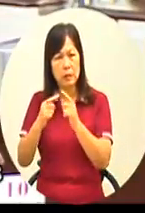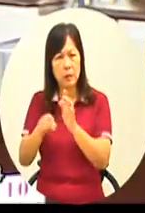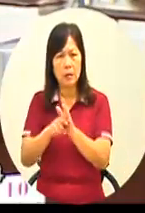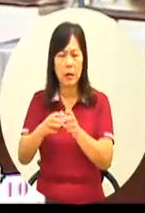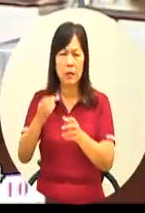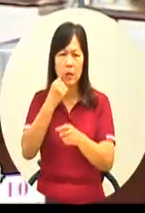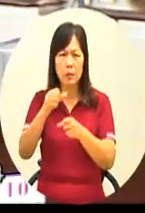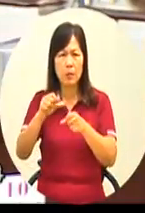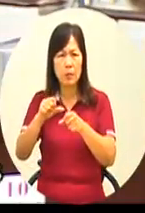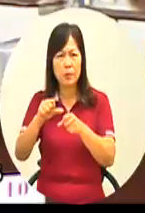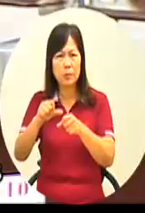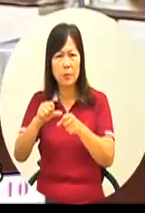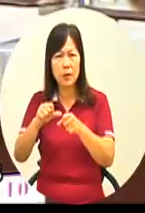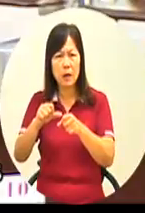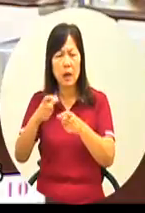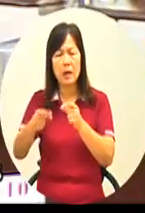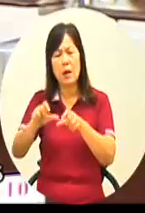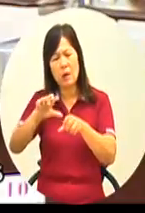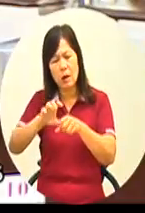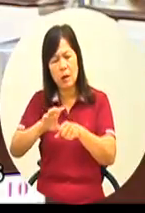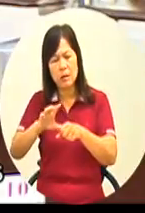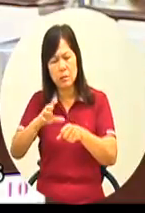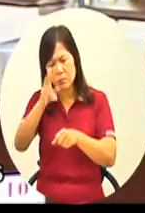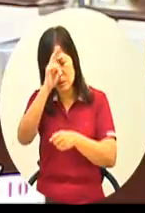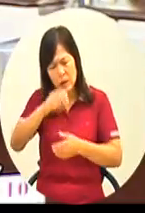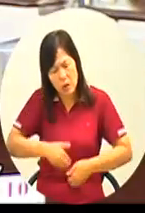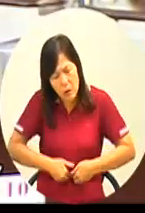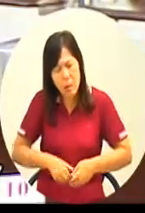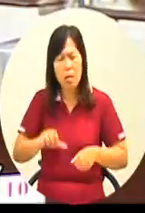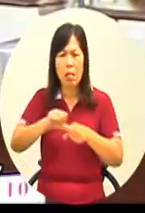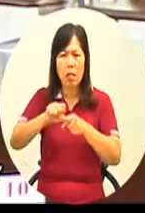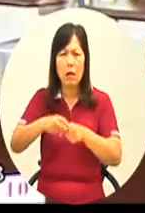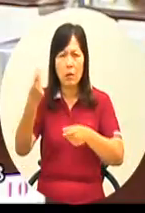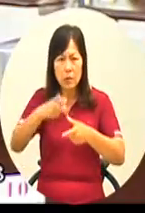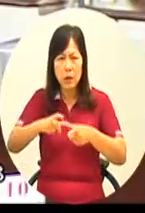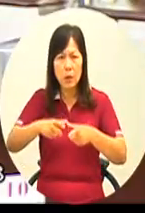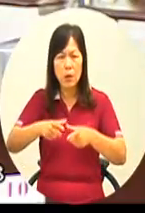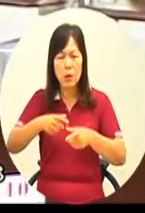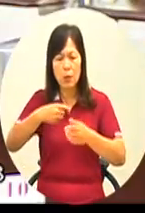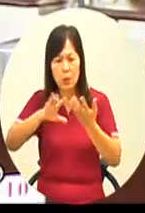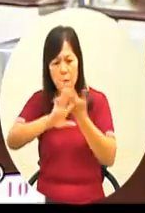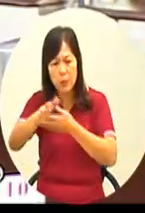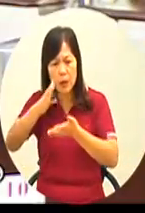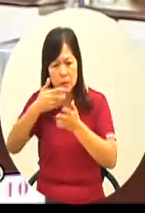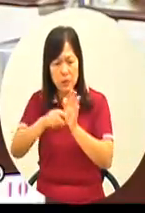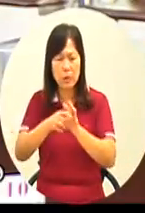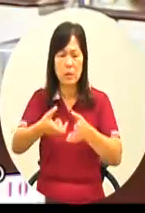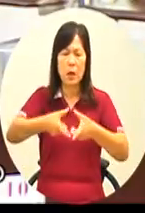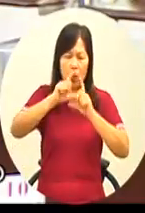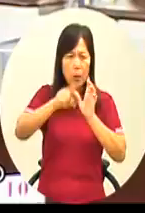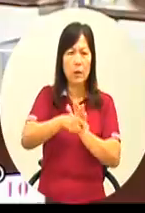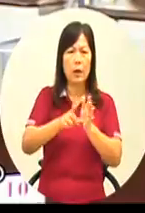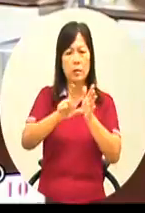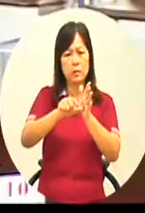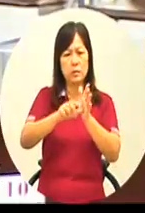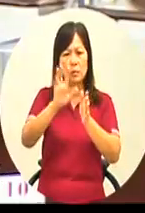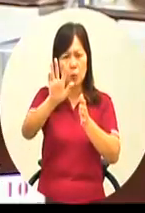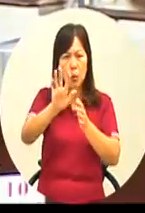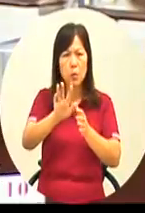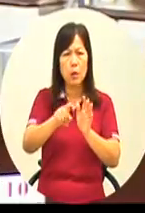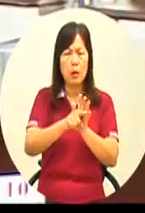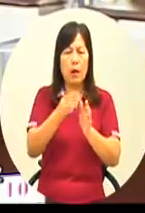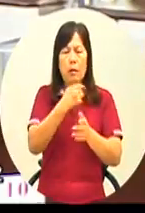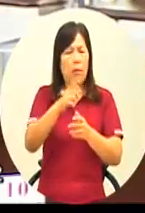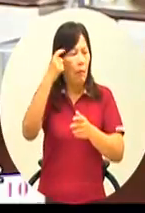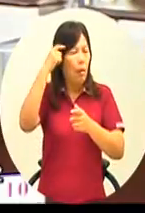够啊，你嘛是爱吃啊，你无吃，要安怎要去走出去？佮人来，这些拢有算时间的嘛，拢看时间的嘛，还不积